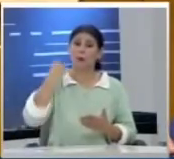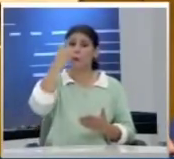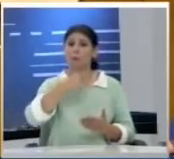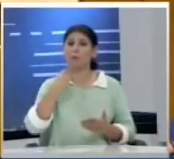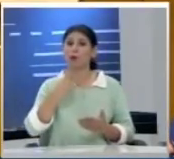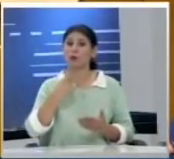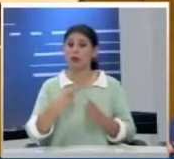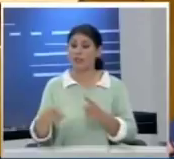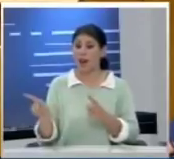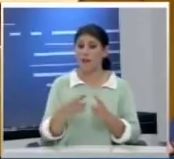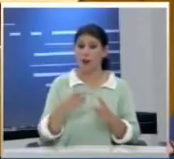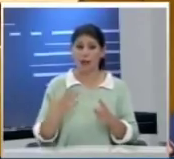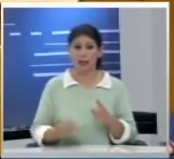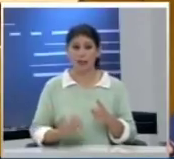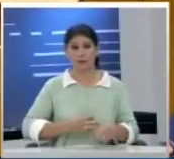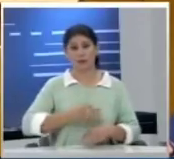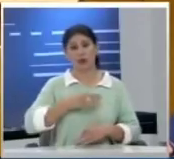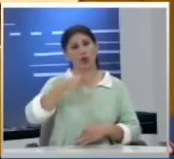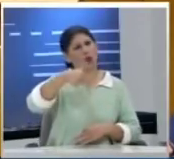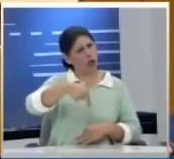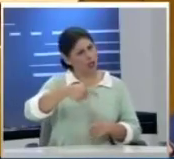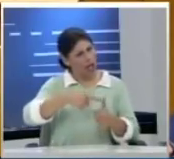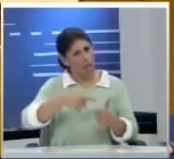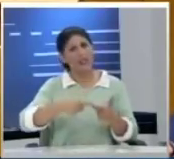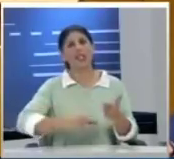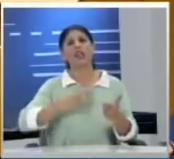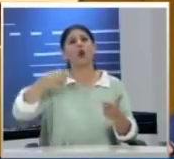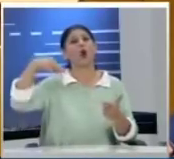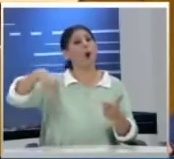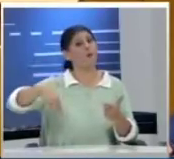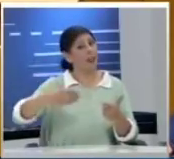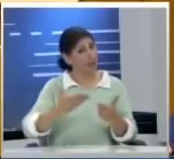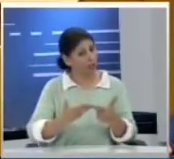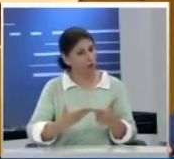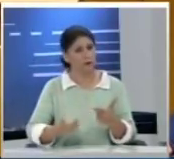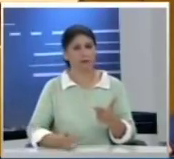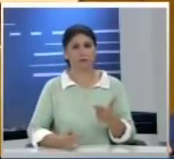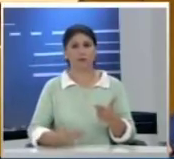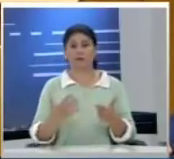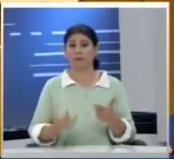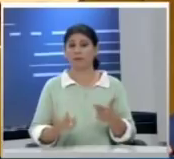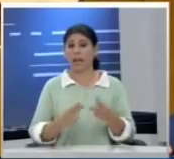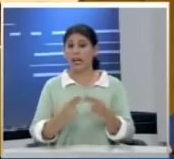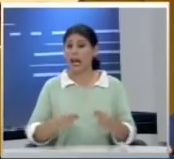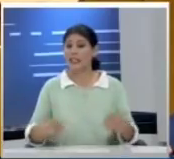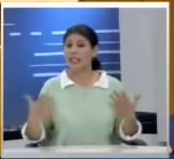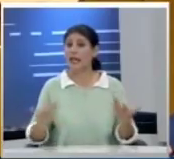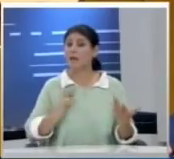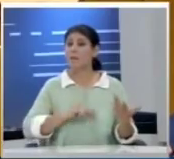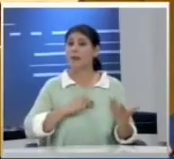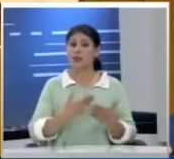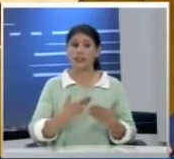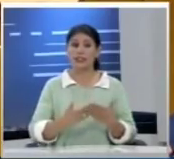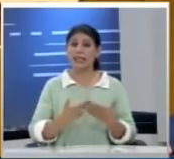προσωπικές διαφορές με τον κύριο Γεωργιάδη, τον κύριο Λοβέρδο, είχαν να λύσουν κάποια περιουσιακά στοιχεία από